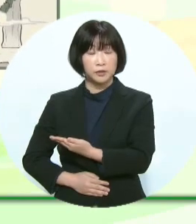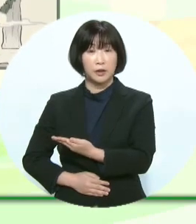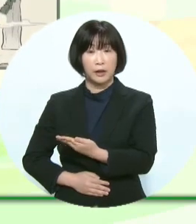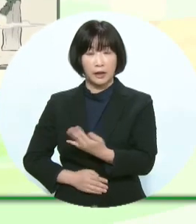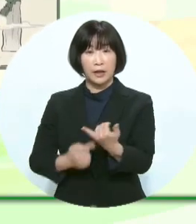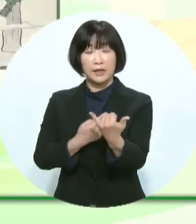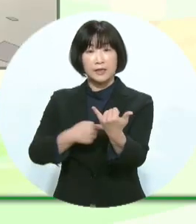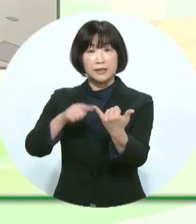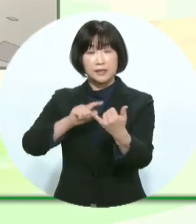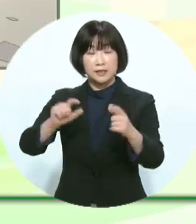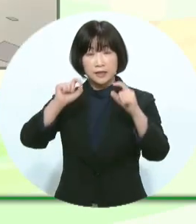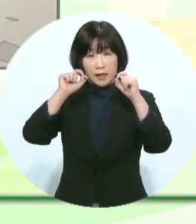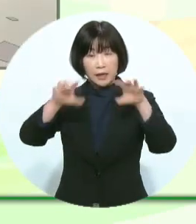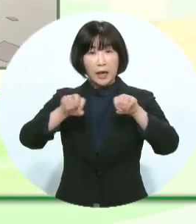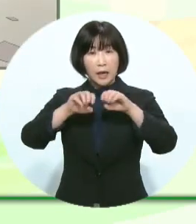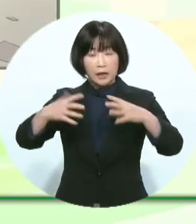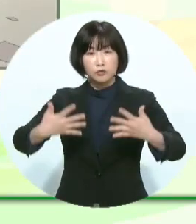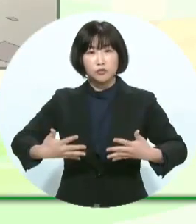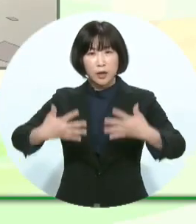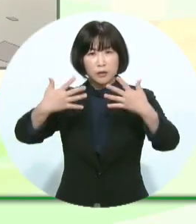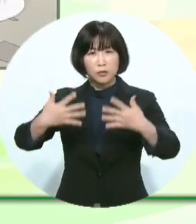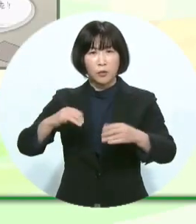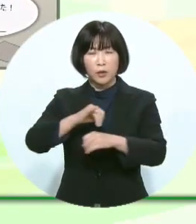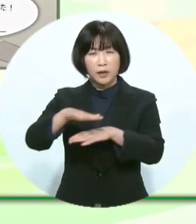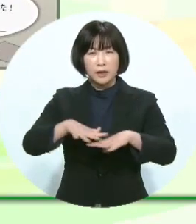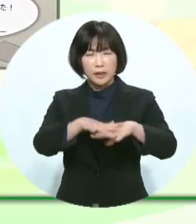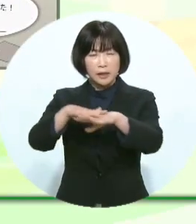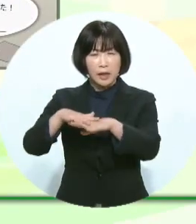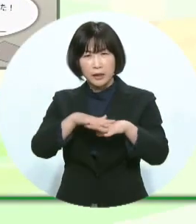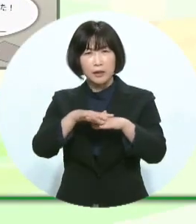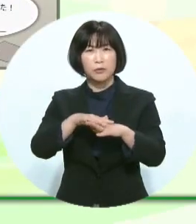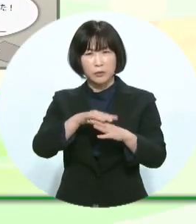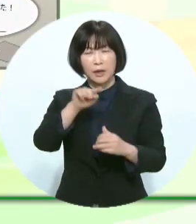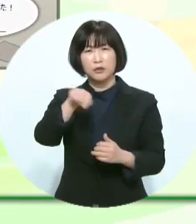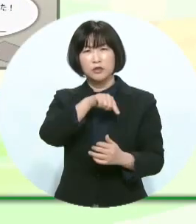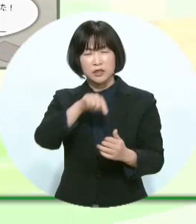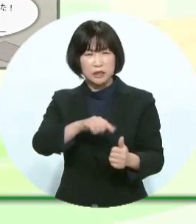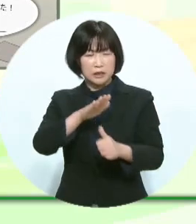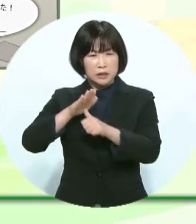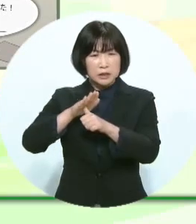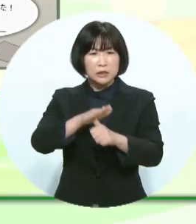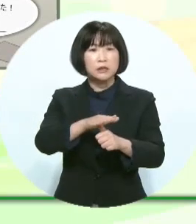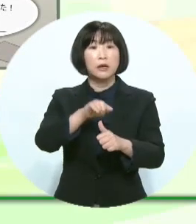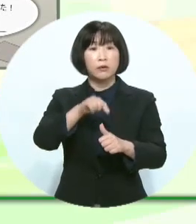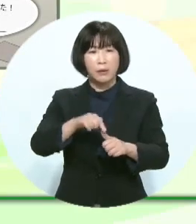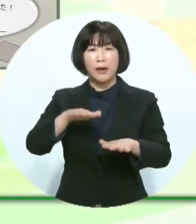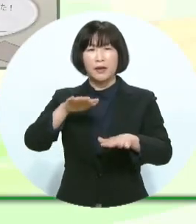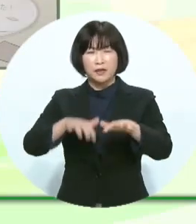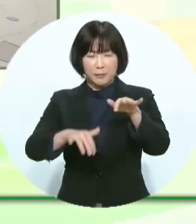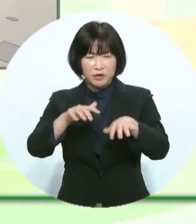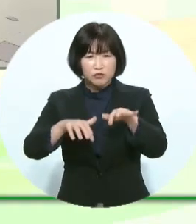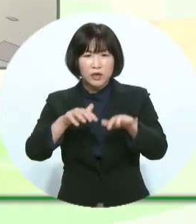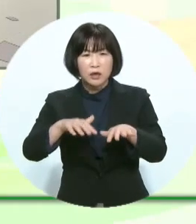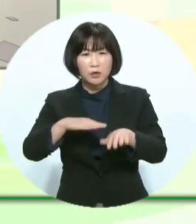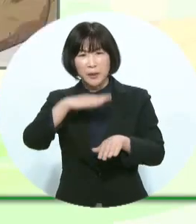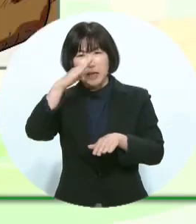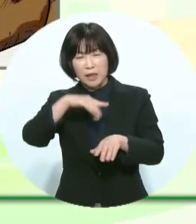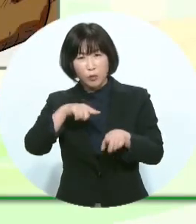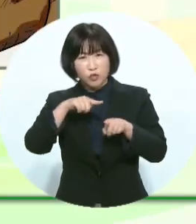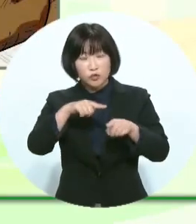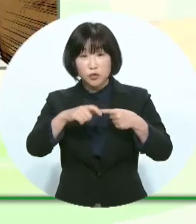人権啓発映像インターネットによる人権侵害は差別書き込み誹謗中傷